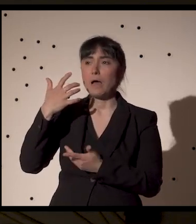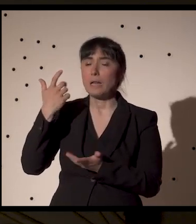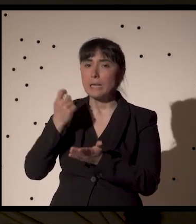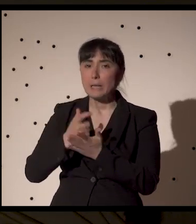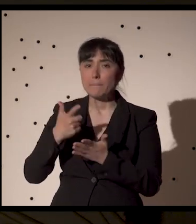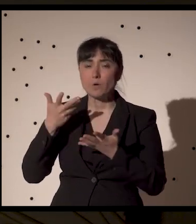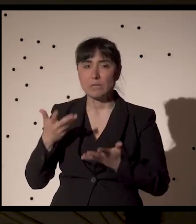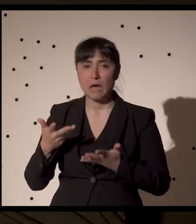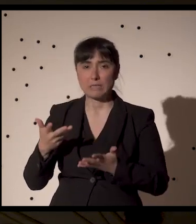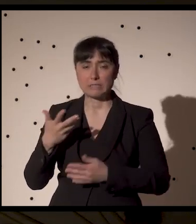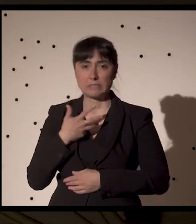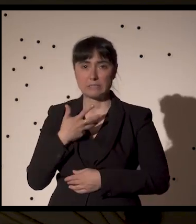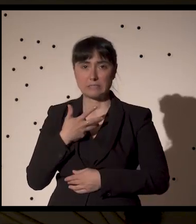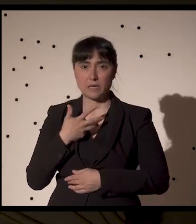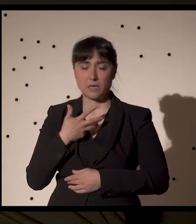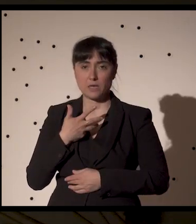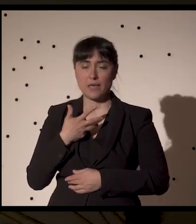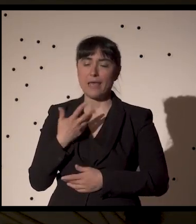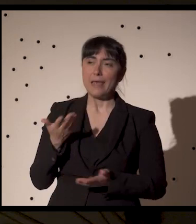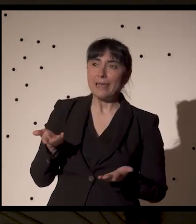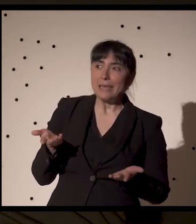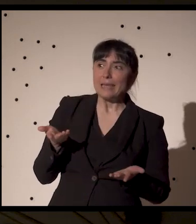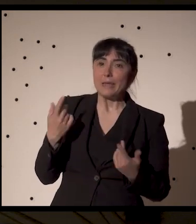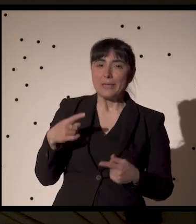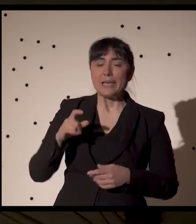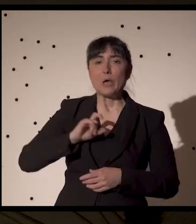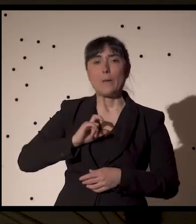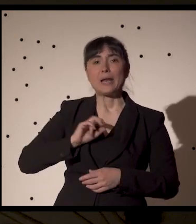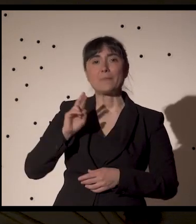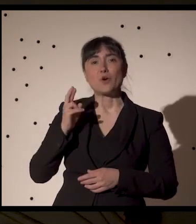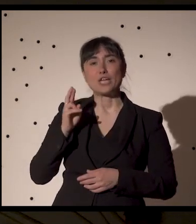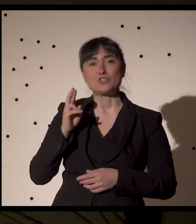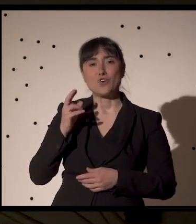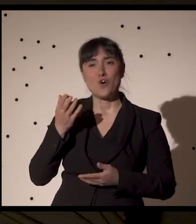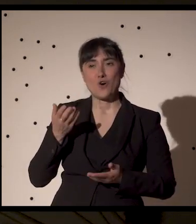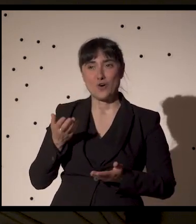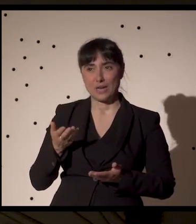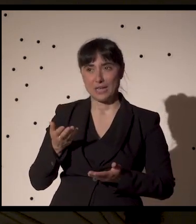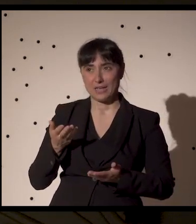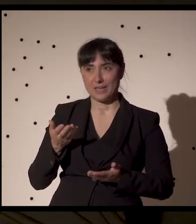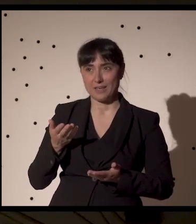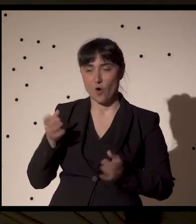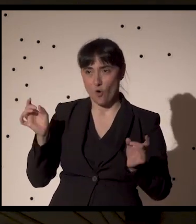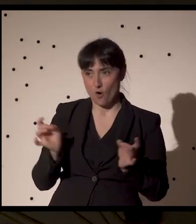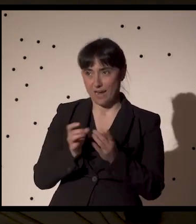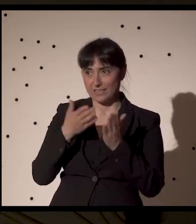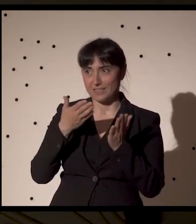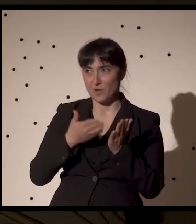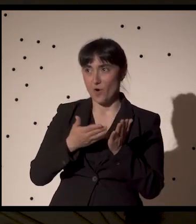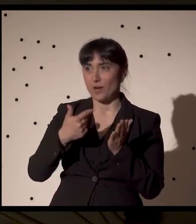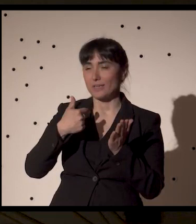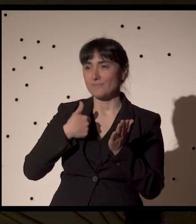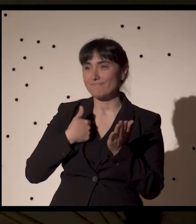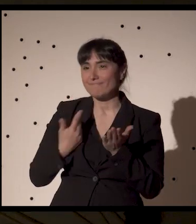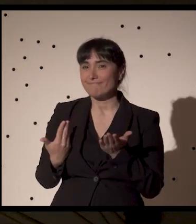questo rimando al premio Riccione mi serve per introdurre uno dei